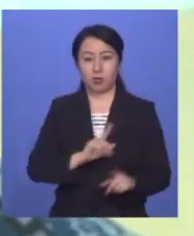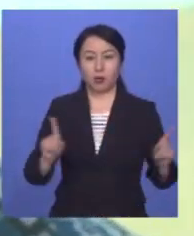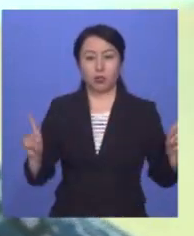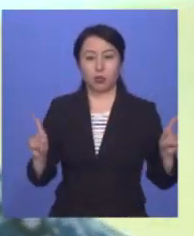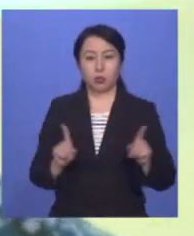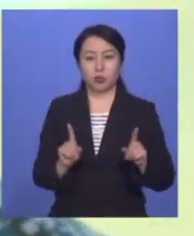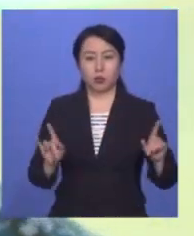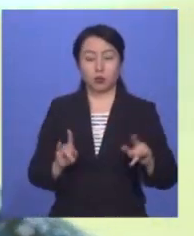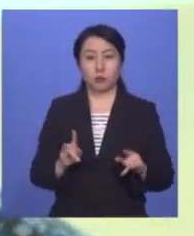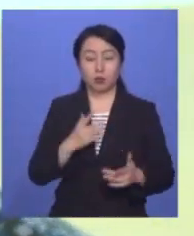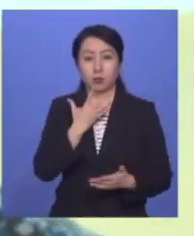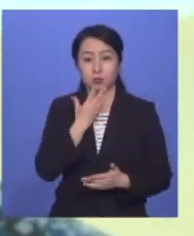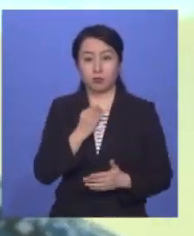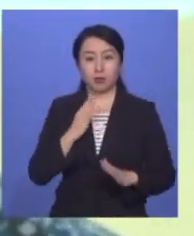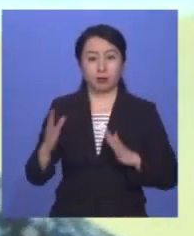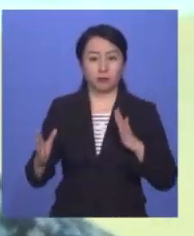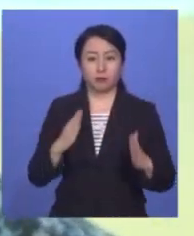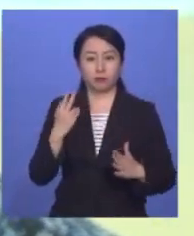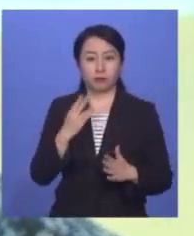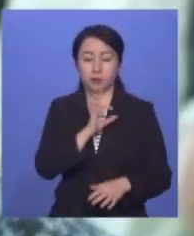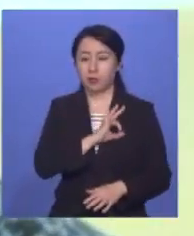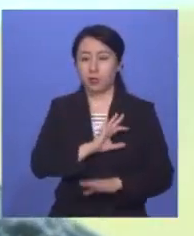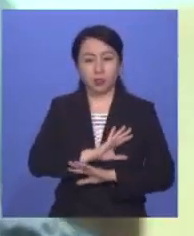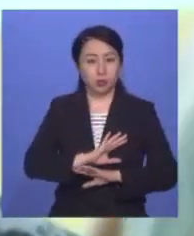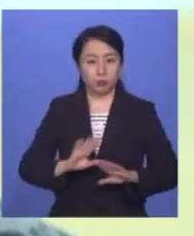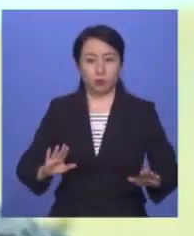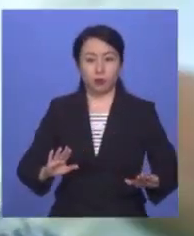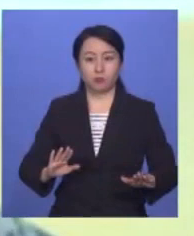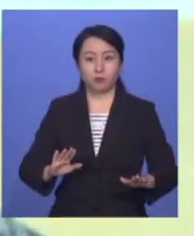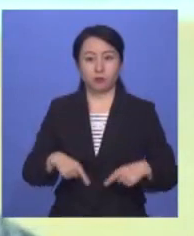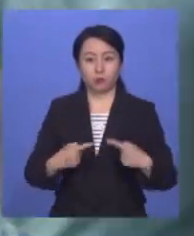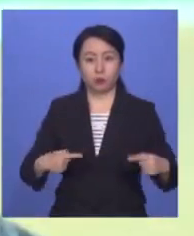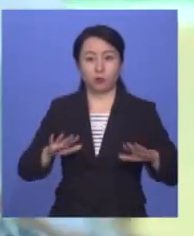они свои навыки не использовали вне спортзала.